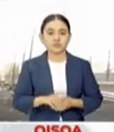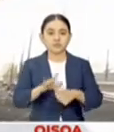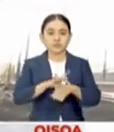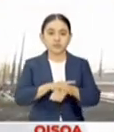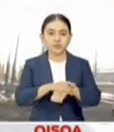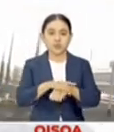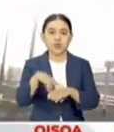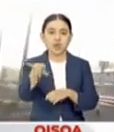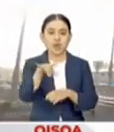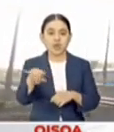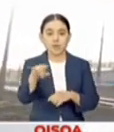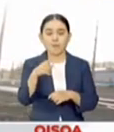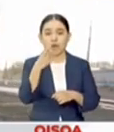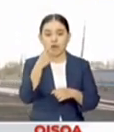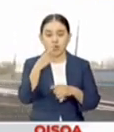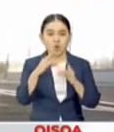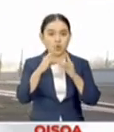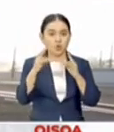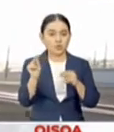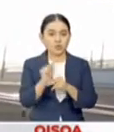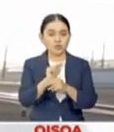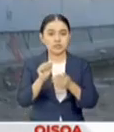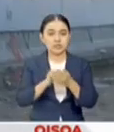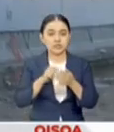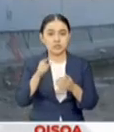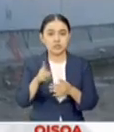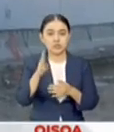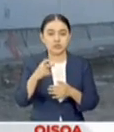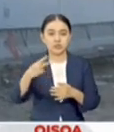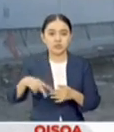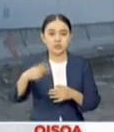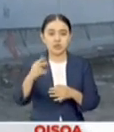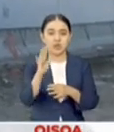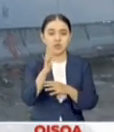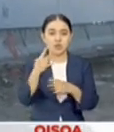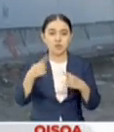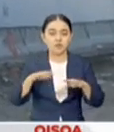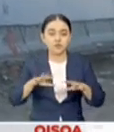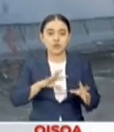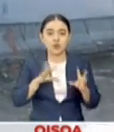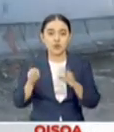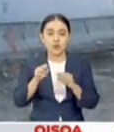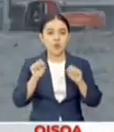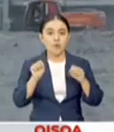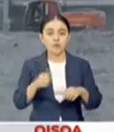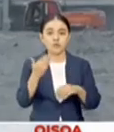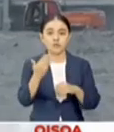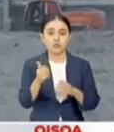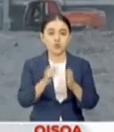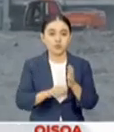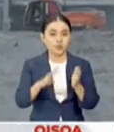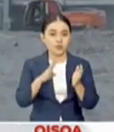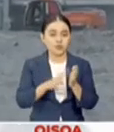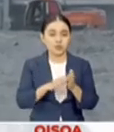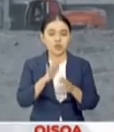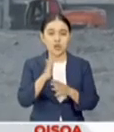Toshkent aeroporti yaqinidagi ko'prik rekonstruksiyasi sababli 1422 ta daraxt boshqa hududga ko'chirilishi mumkin. Shundan 69